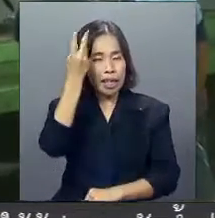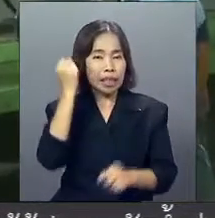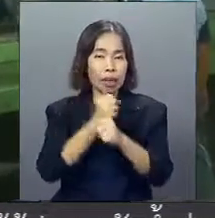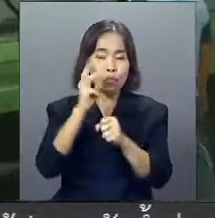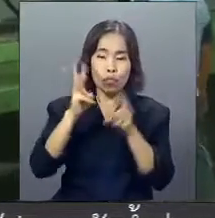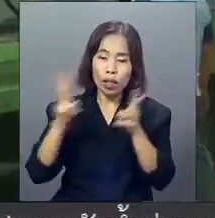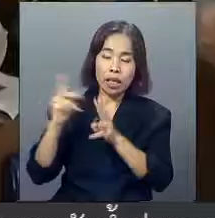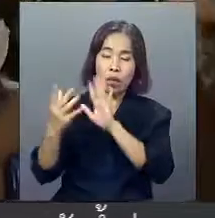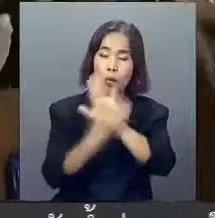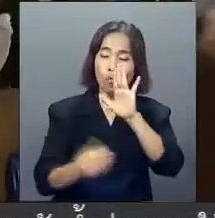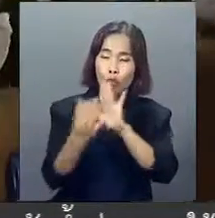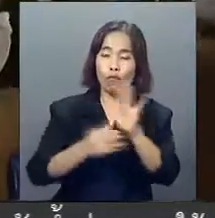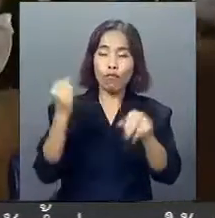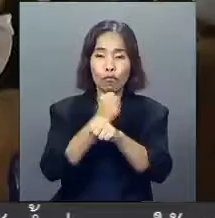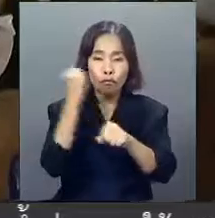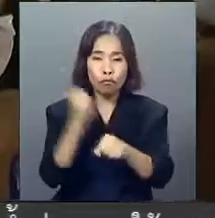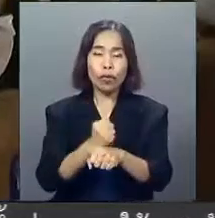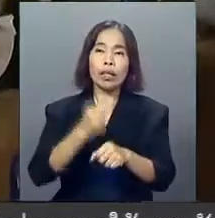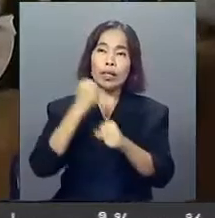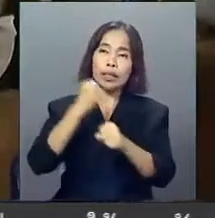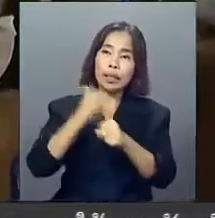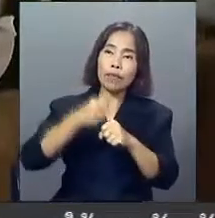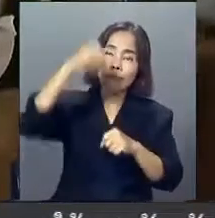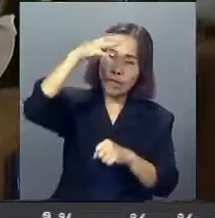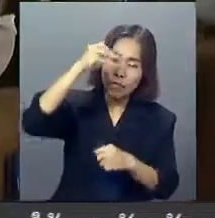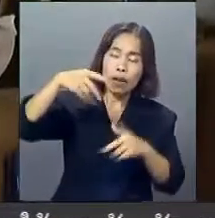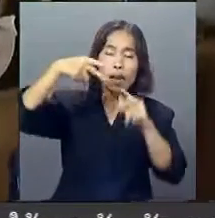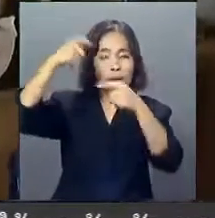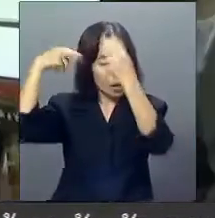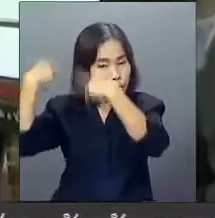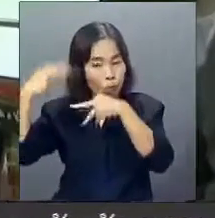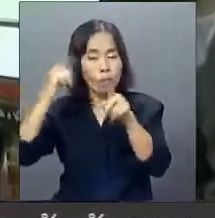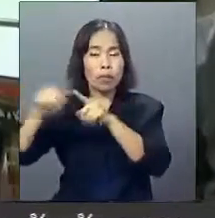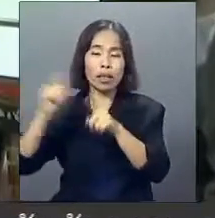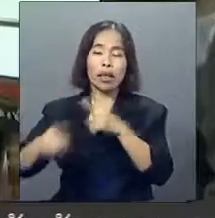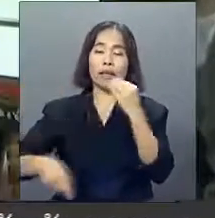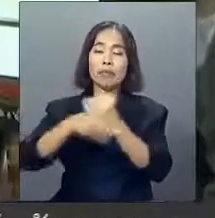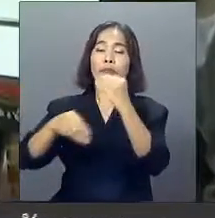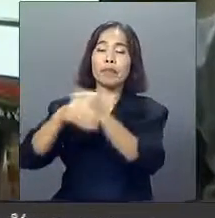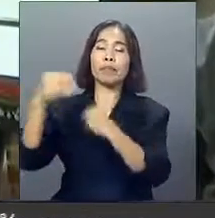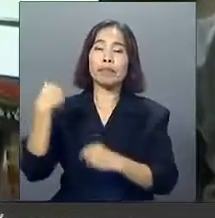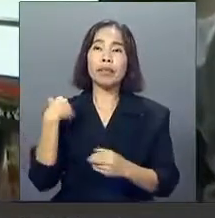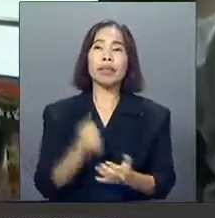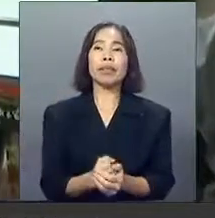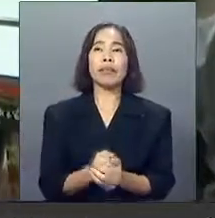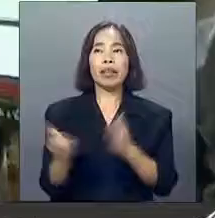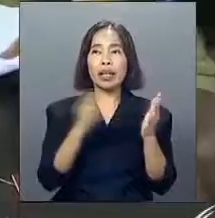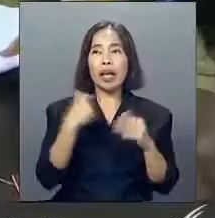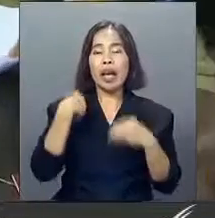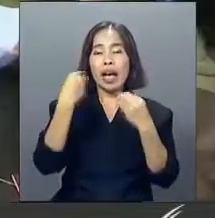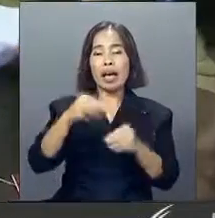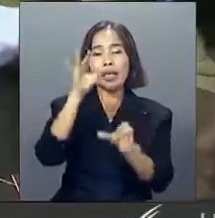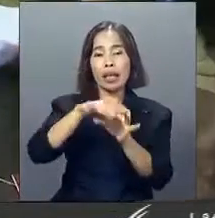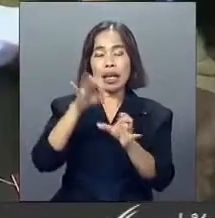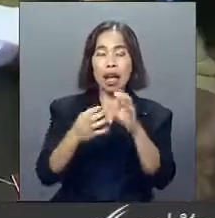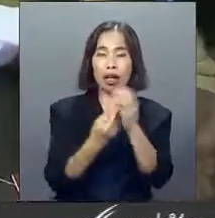่นการส่งเสริมการฝึกทัษะ ด้าน ชั่งไฟ ชั่งประปา ชั่งต่ๆให้มีไร้ได้เสรมมาจากไร้ได้หักแล้วกให้ธอกสอธน